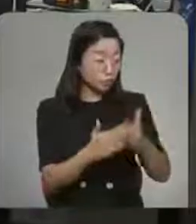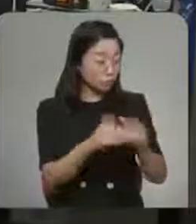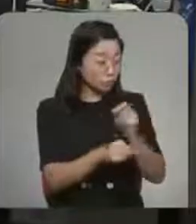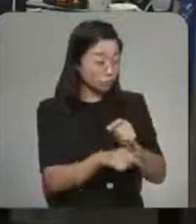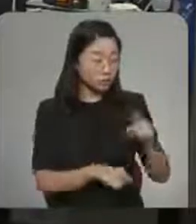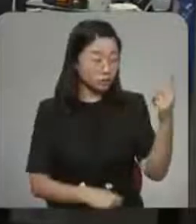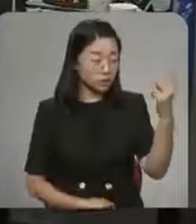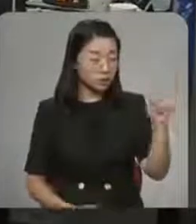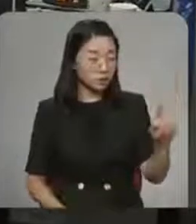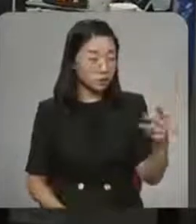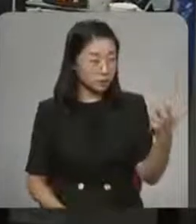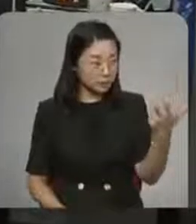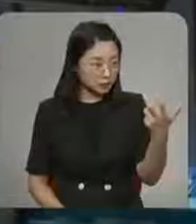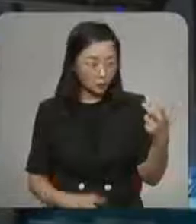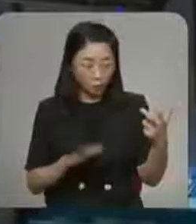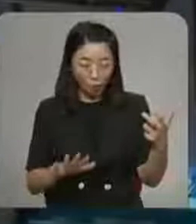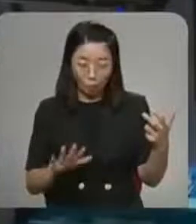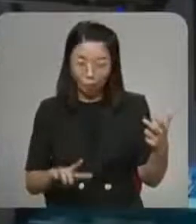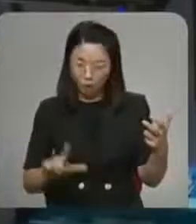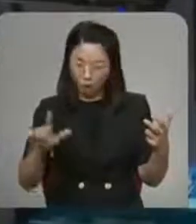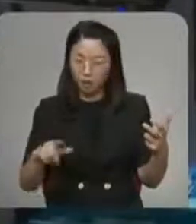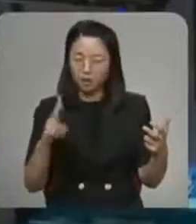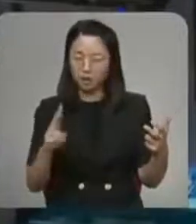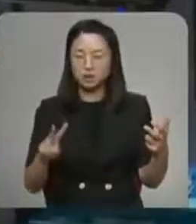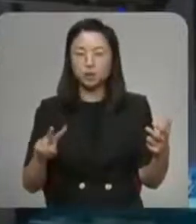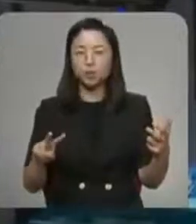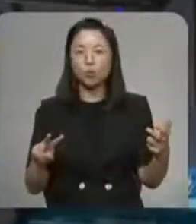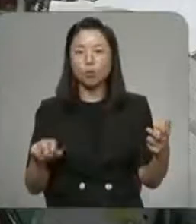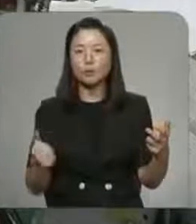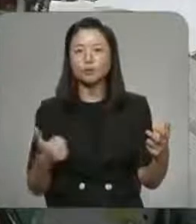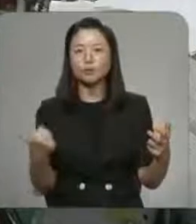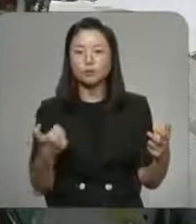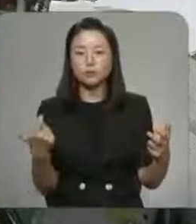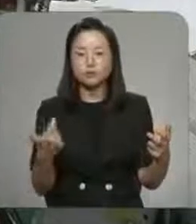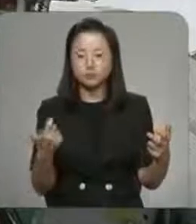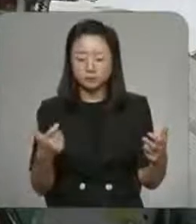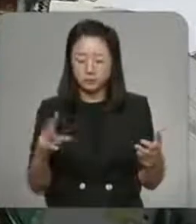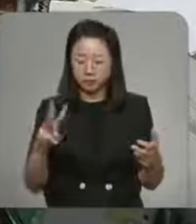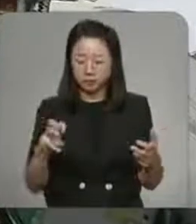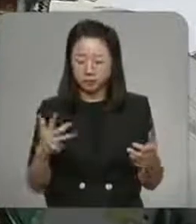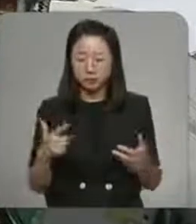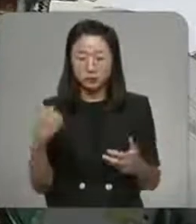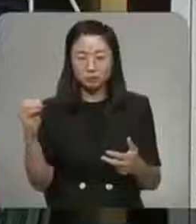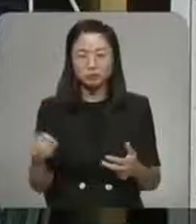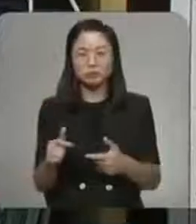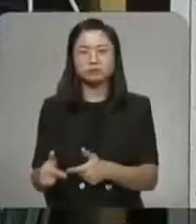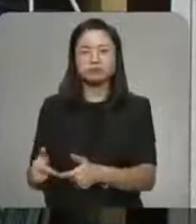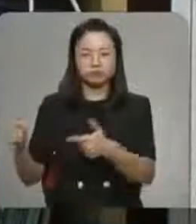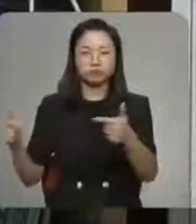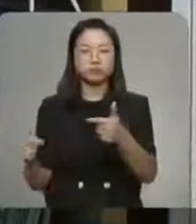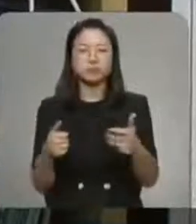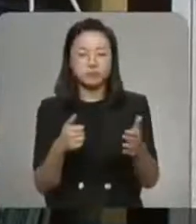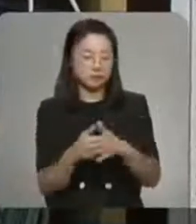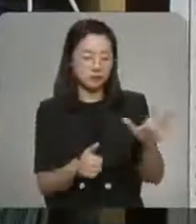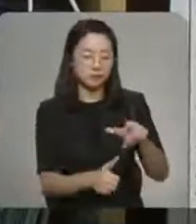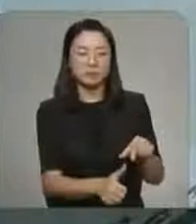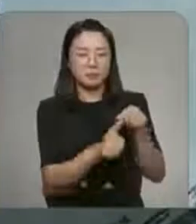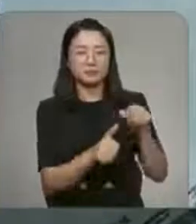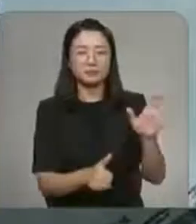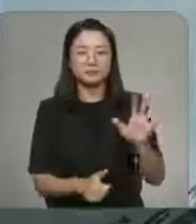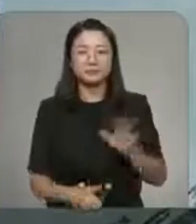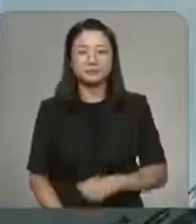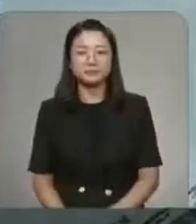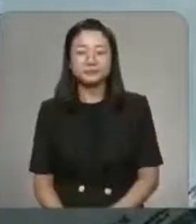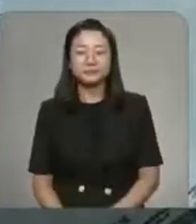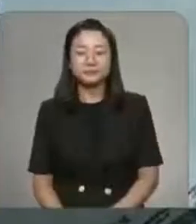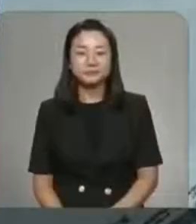일반직 공무원 수가 올해는 2,570여 명으로 38%나 증가했다는 게 그 이유입니다. 정원을